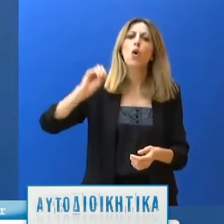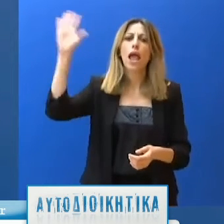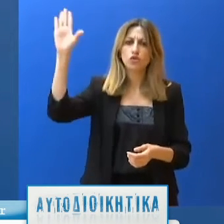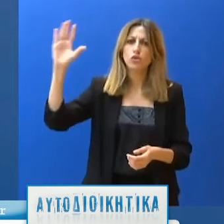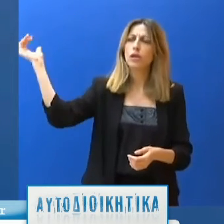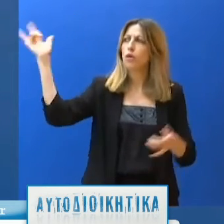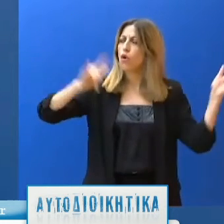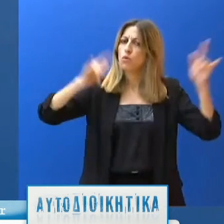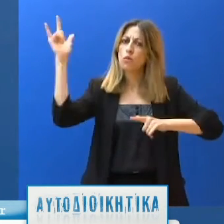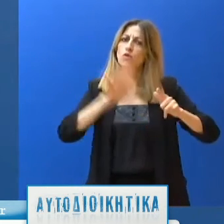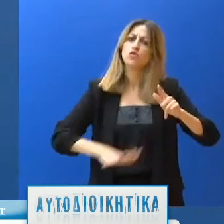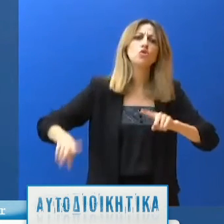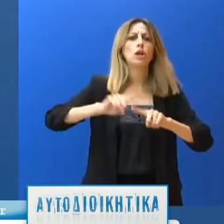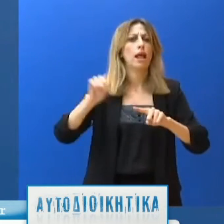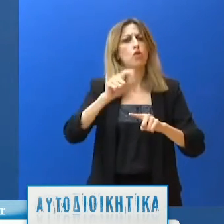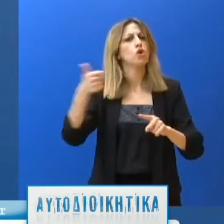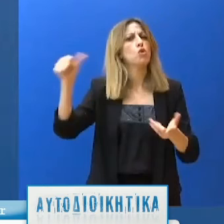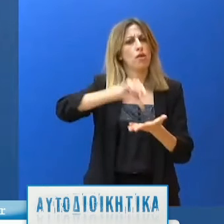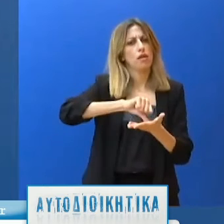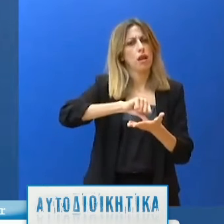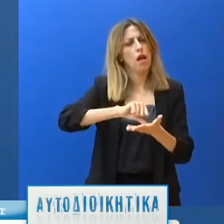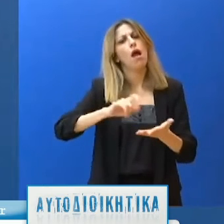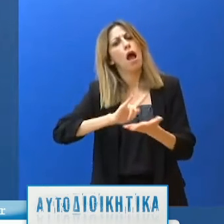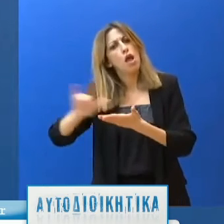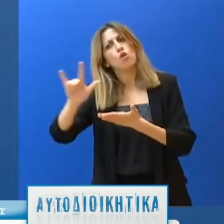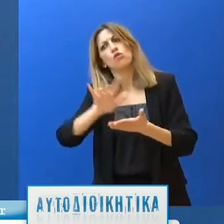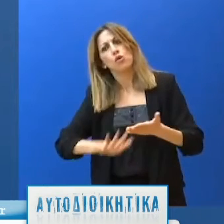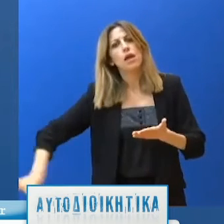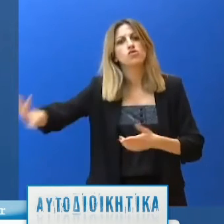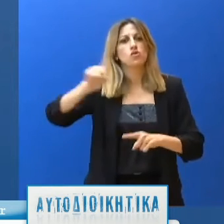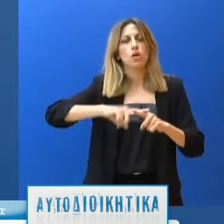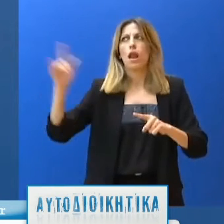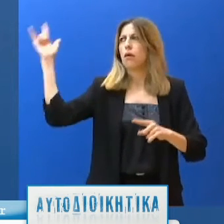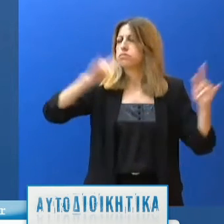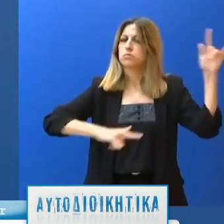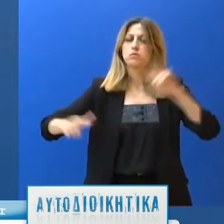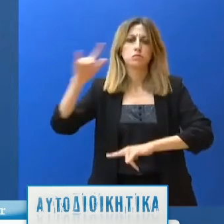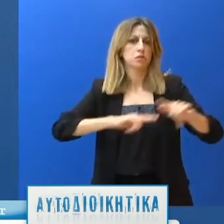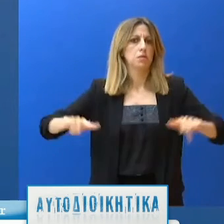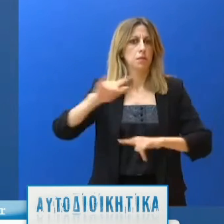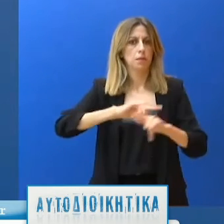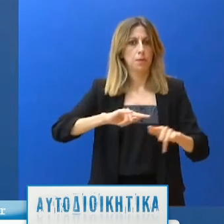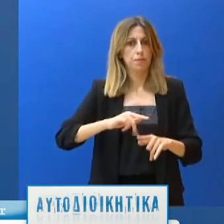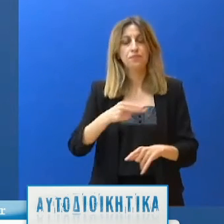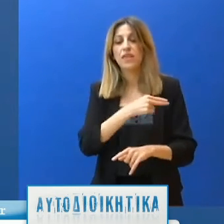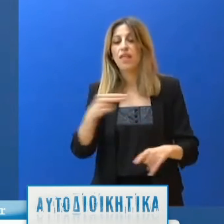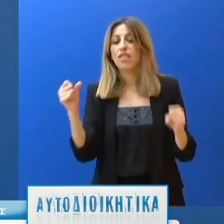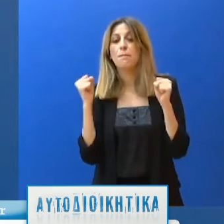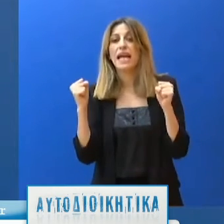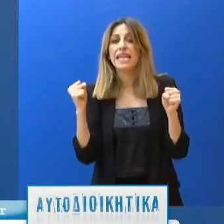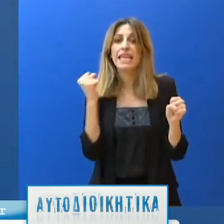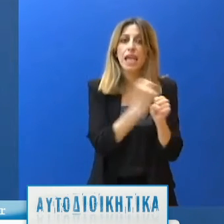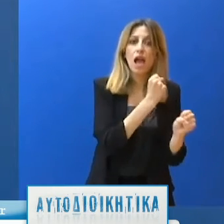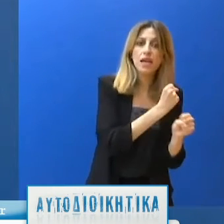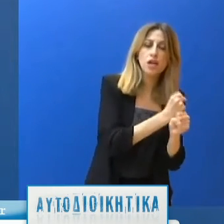εξωτερικό και στα υπόλοιπα αεροδρόμια της χώρας. Σε ό,τι αφορά τώρα την προστασία της υγείας εργαζομένων και επισκεπτών,